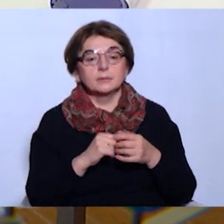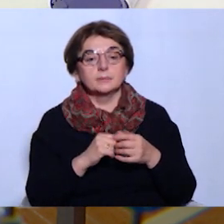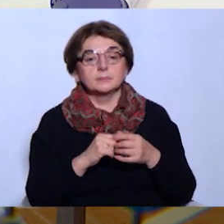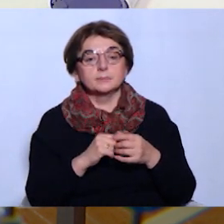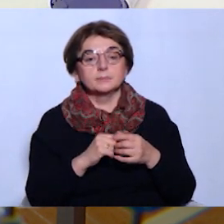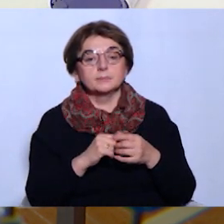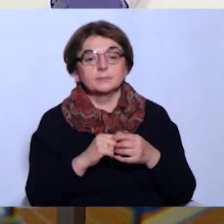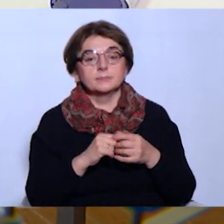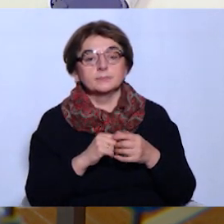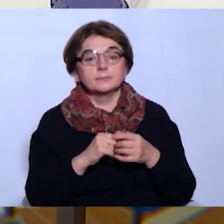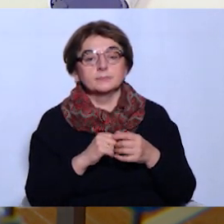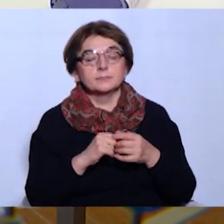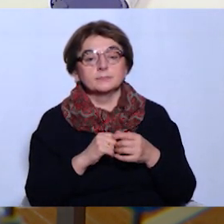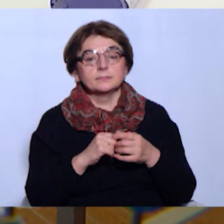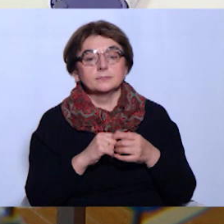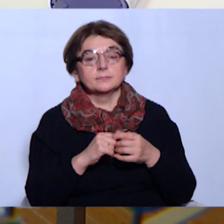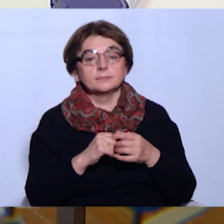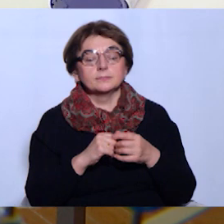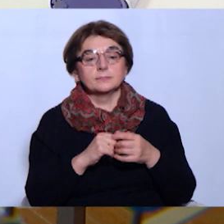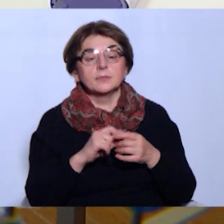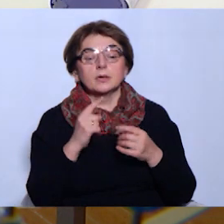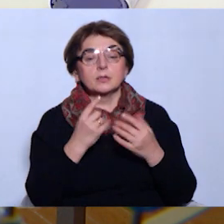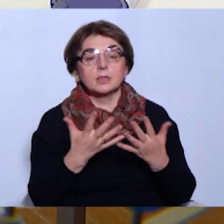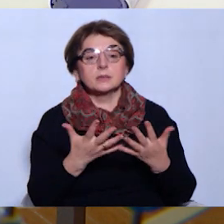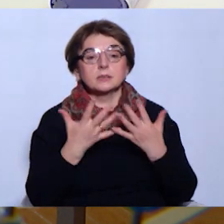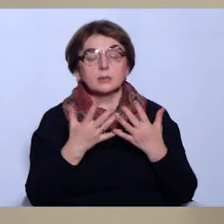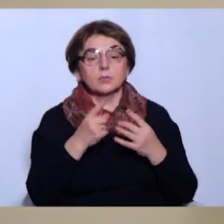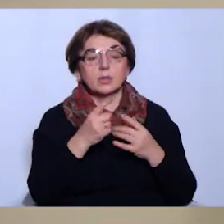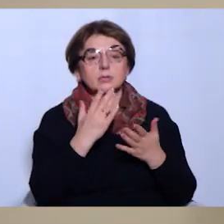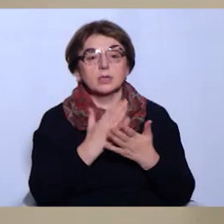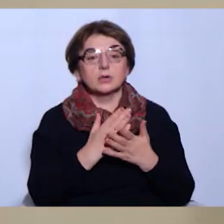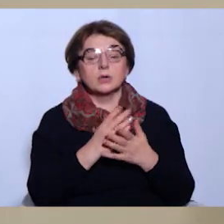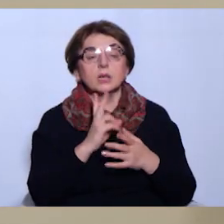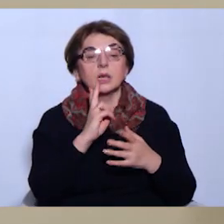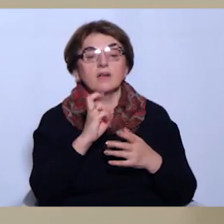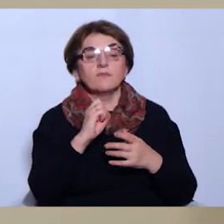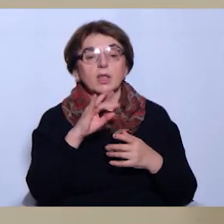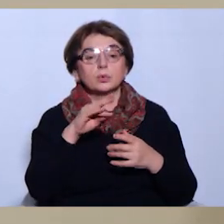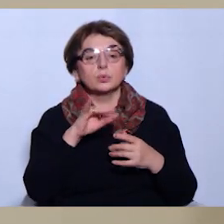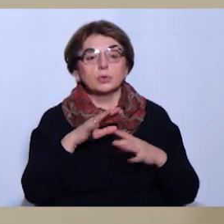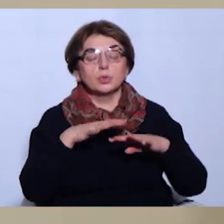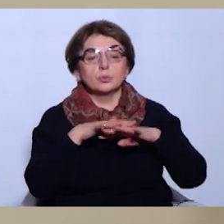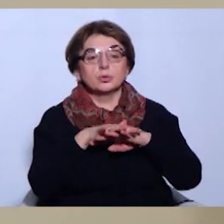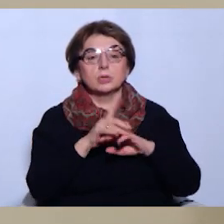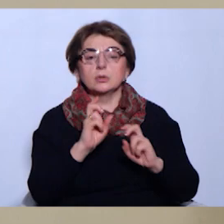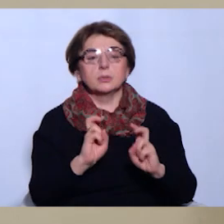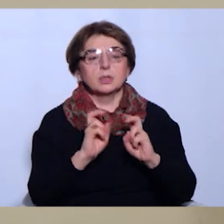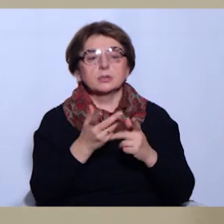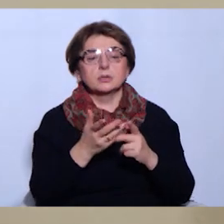D და F. რას წარმოადგენენ ეს კვანტური უჯრედები?